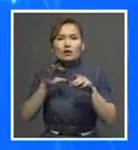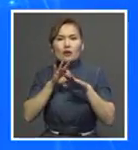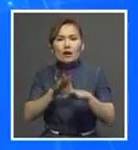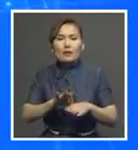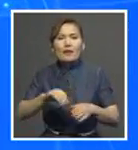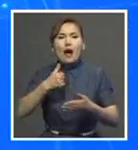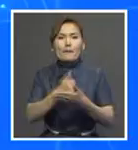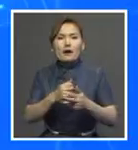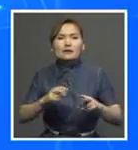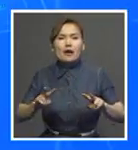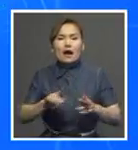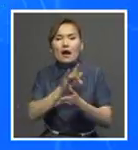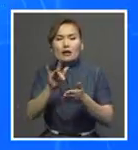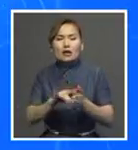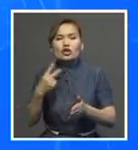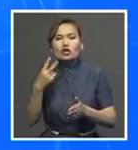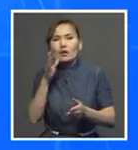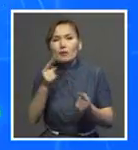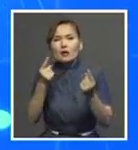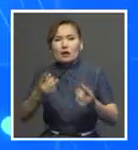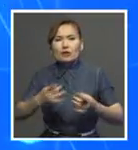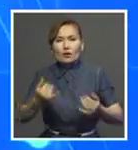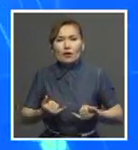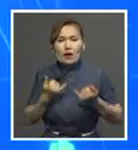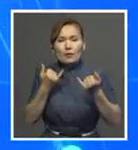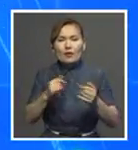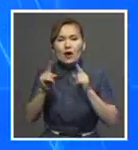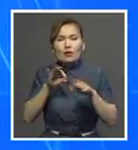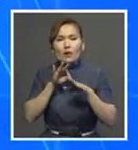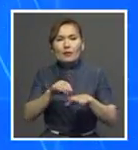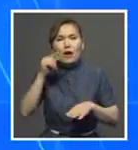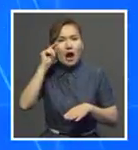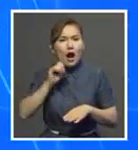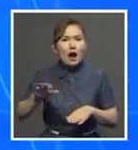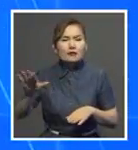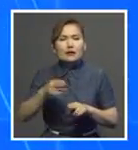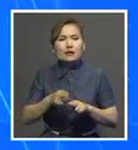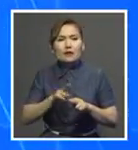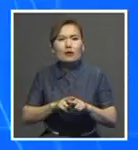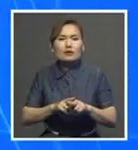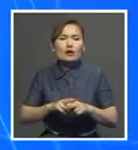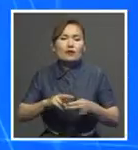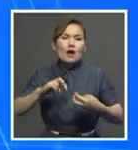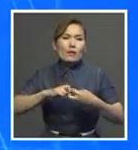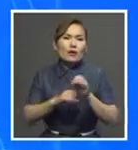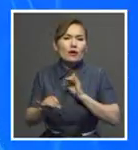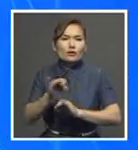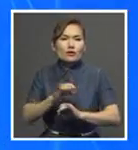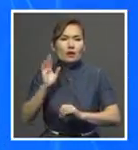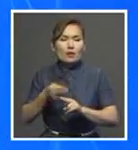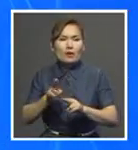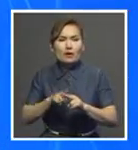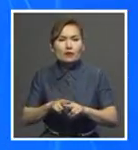20 жылдық мерейтойына орайластырылған форум алғашқы рет ұйымдастырылмақ. Жиында Азиядағы медианың даму қарқыны талқыланады. Кездесуде